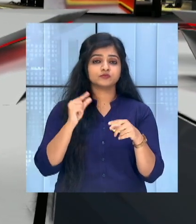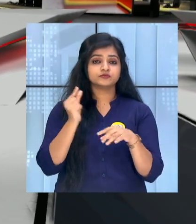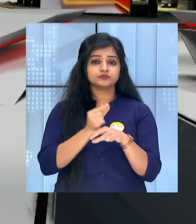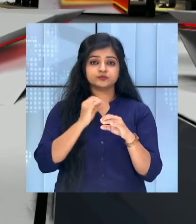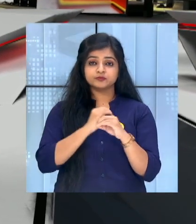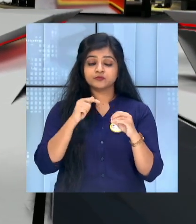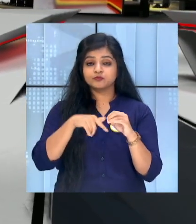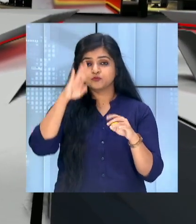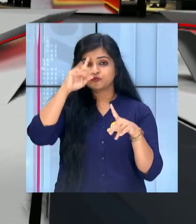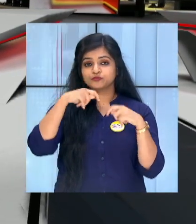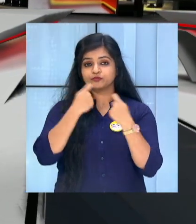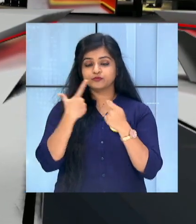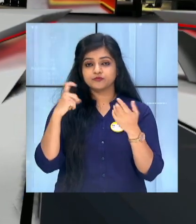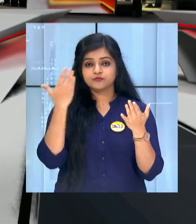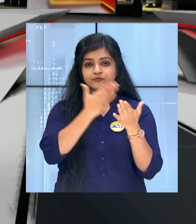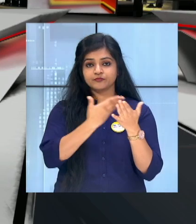പരാതി നൽകിയിട്ടുണ്ട്. ഇപ്പോൾ